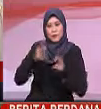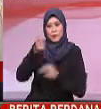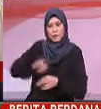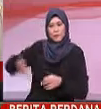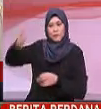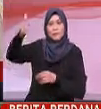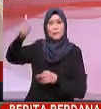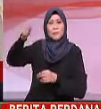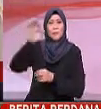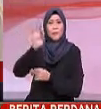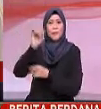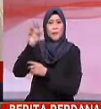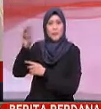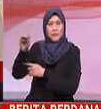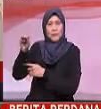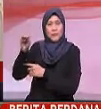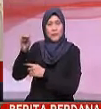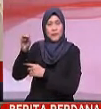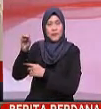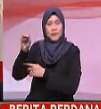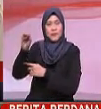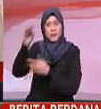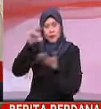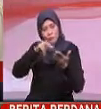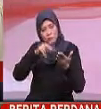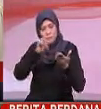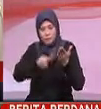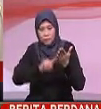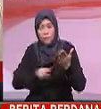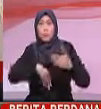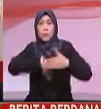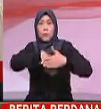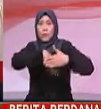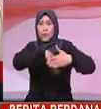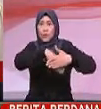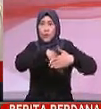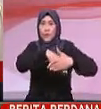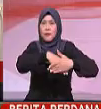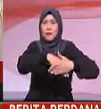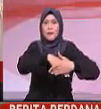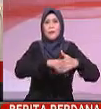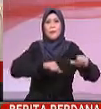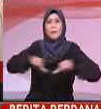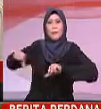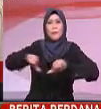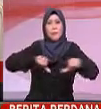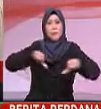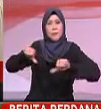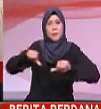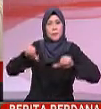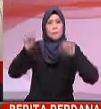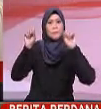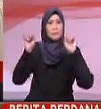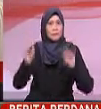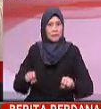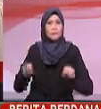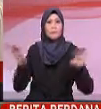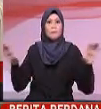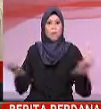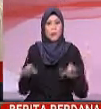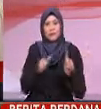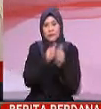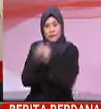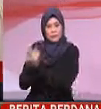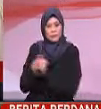FAM sudah melihat e-bola sepak ni satu kegiatan dan aktiviti yang boleh kita